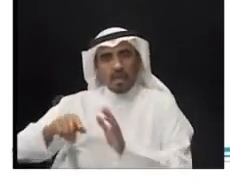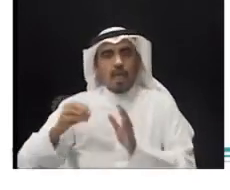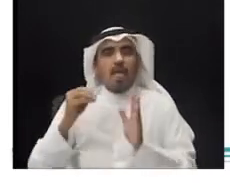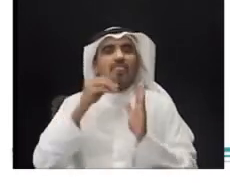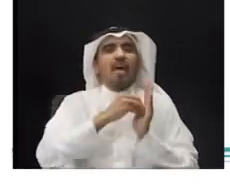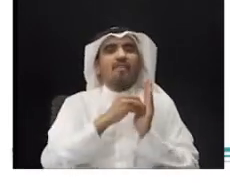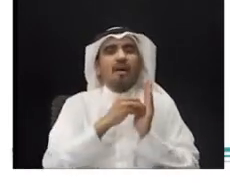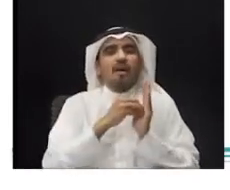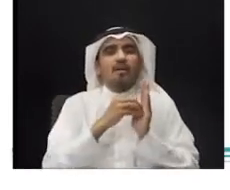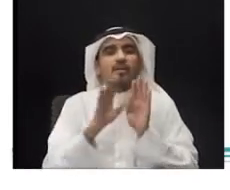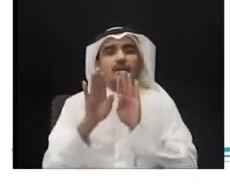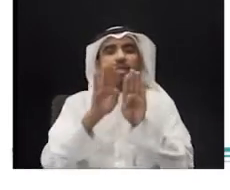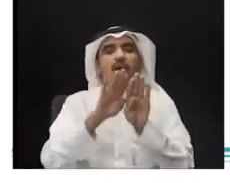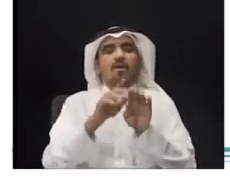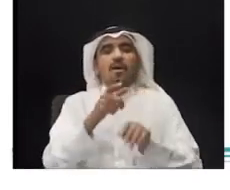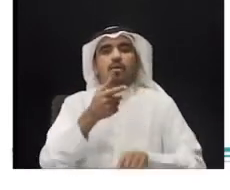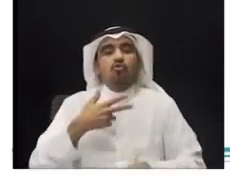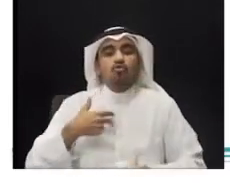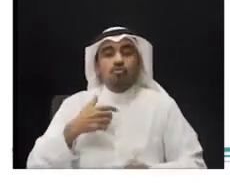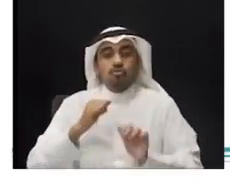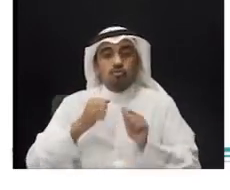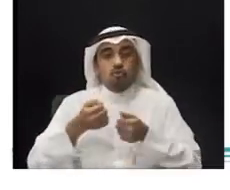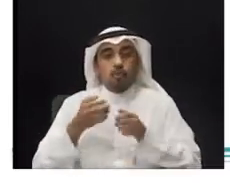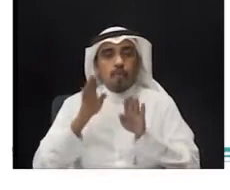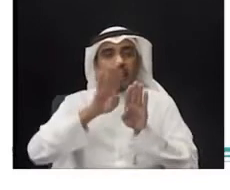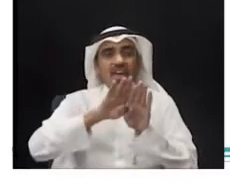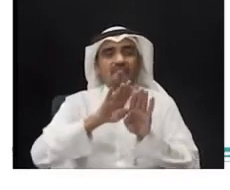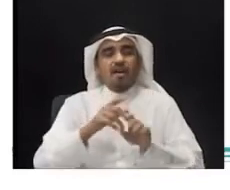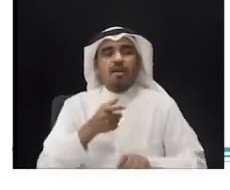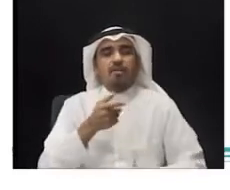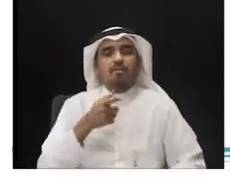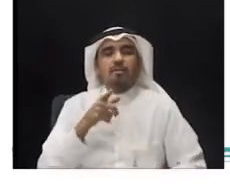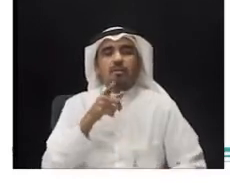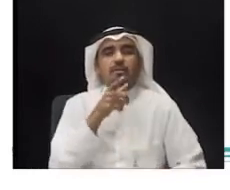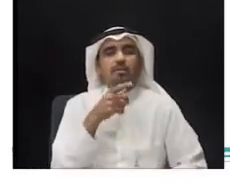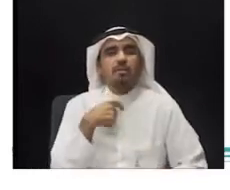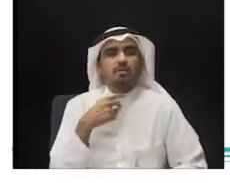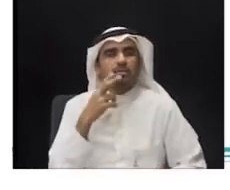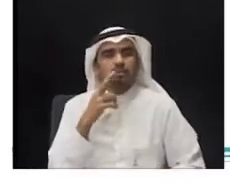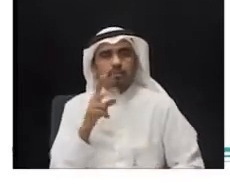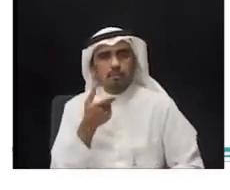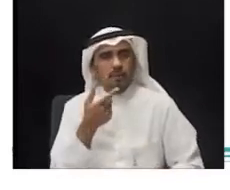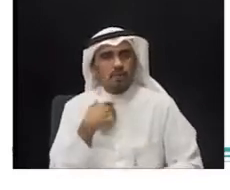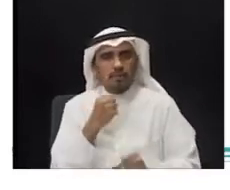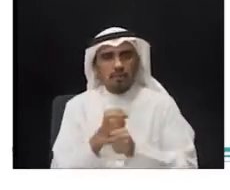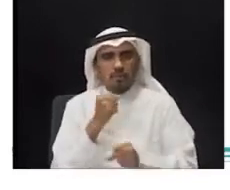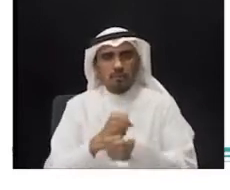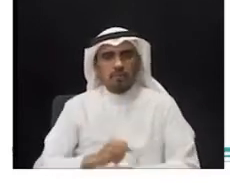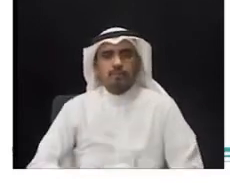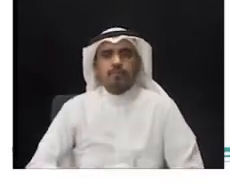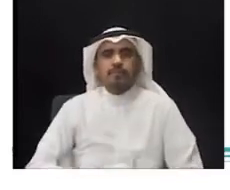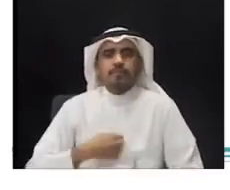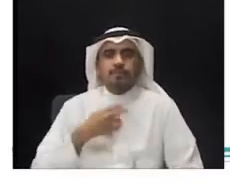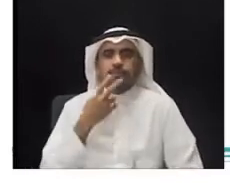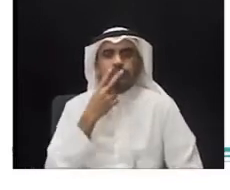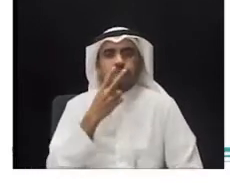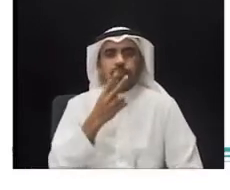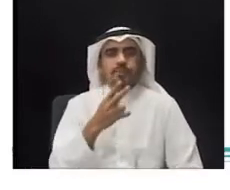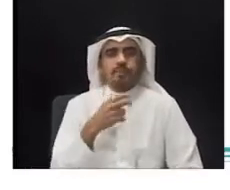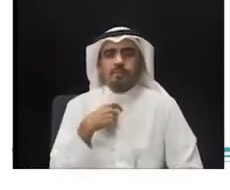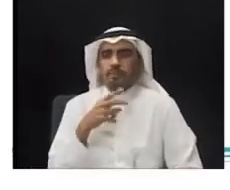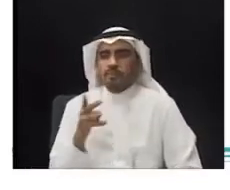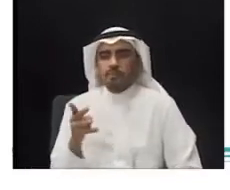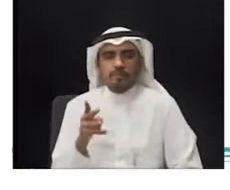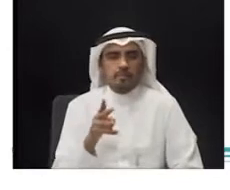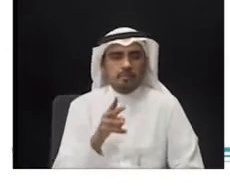نأخذ الجر بالإضافة. نتعرف الاسم المجرور بالإضافة وأميزه وكيف أستخدمه.